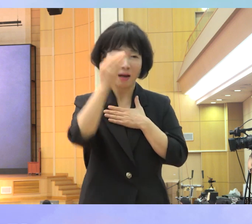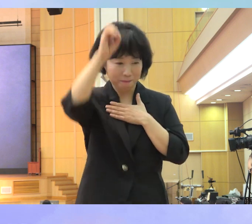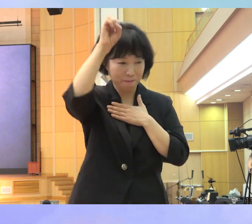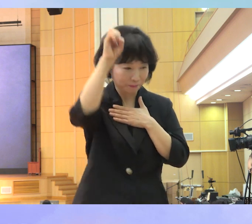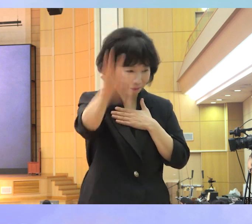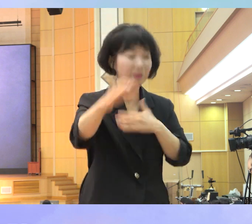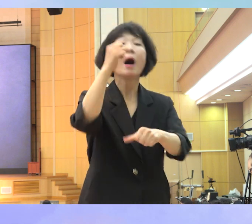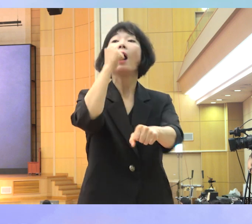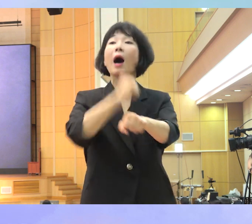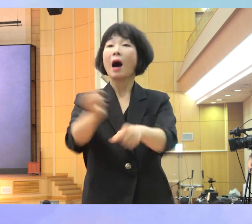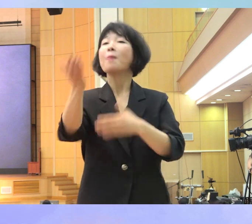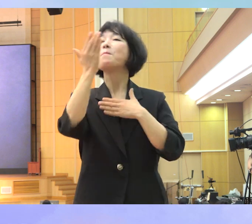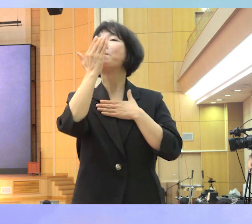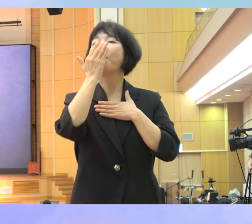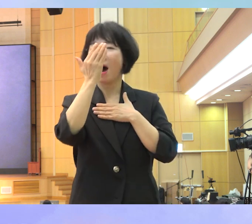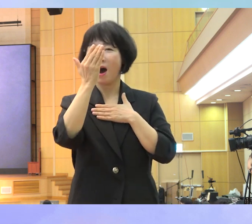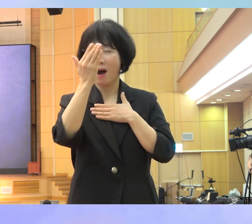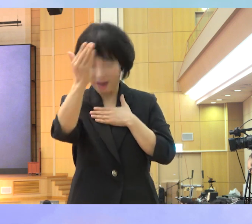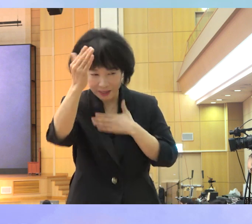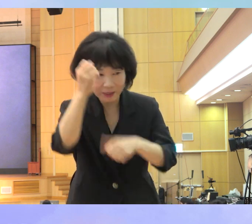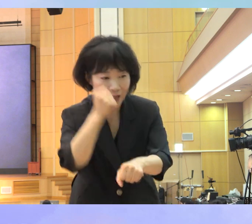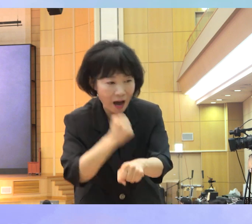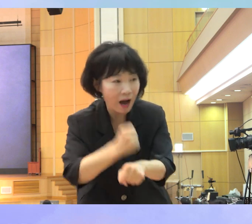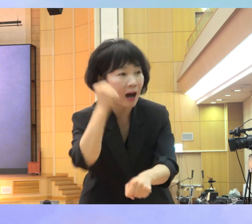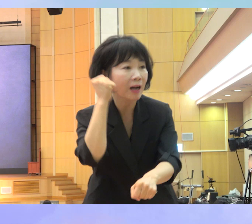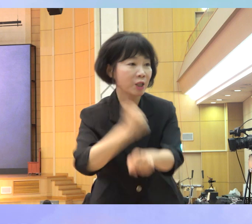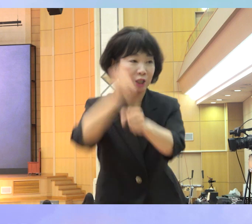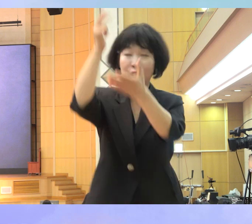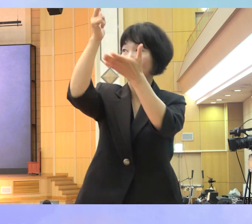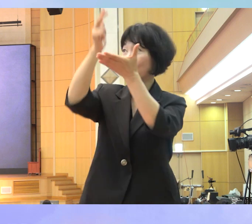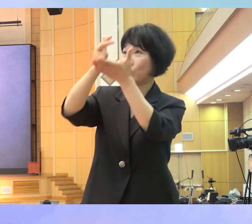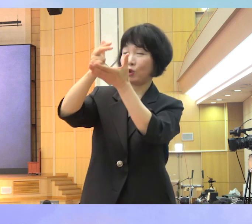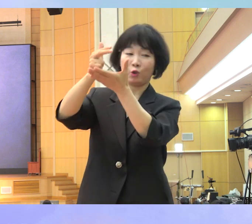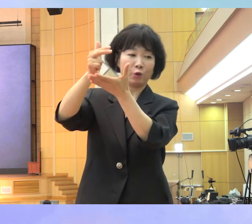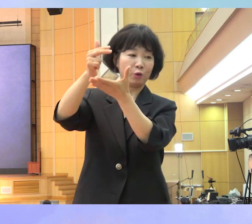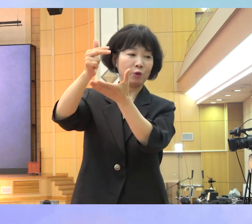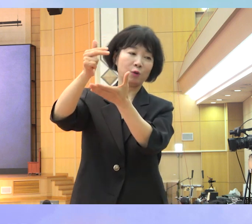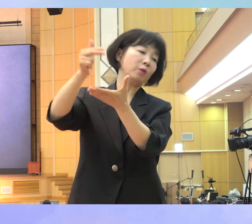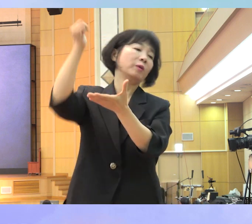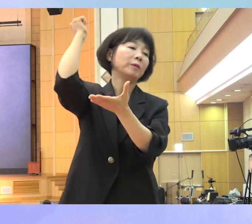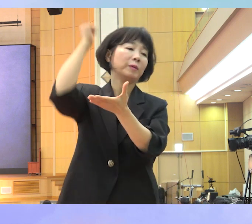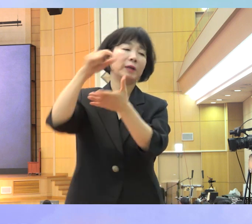주, 할 수 있다 하신 주.